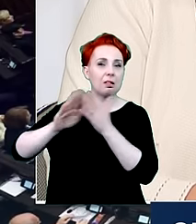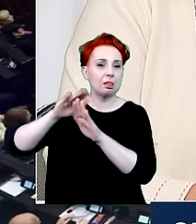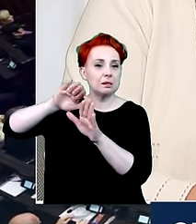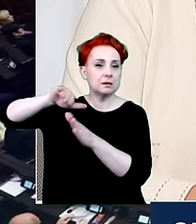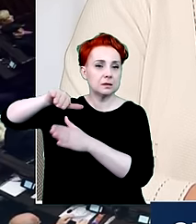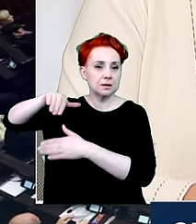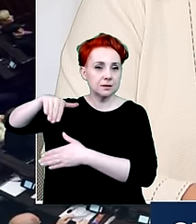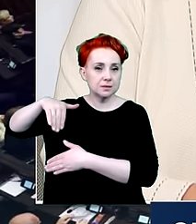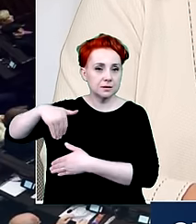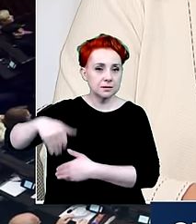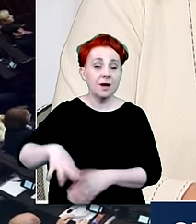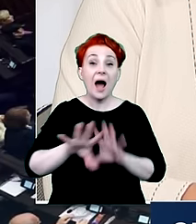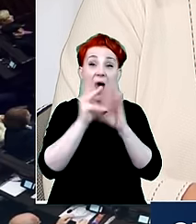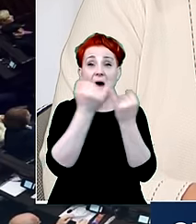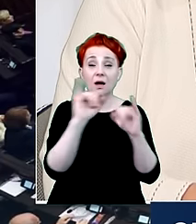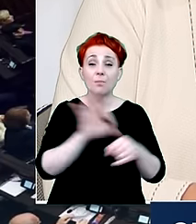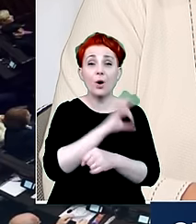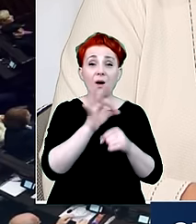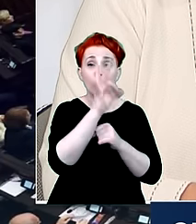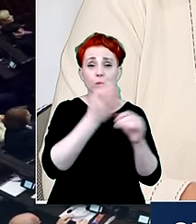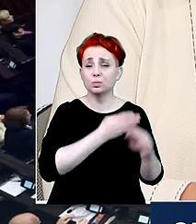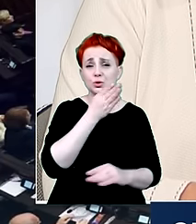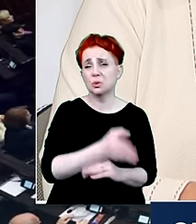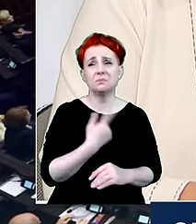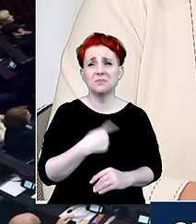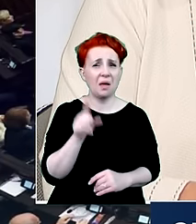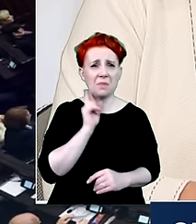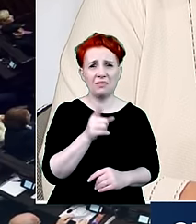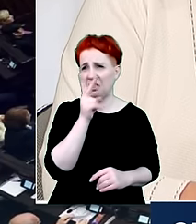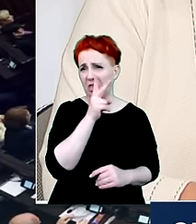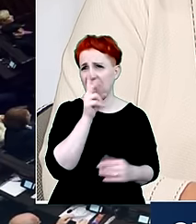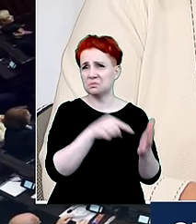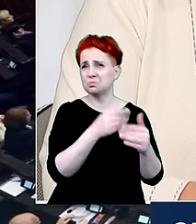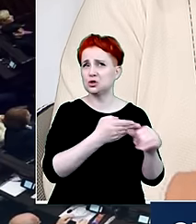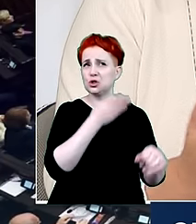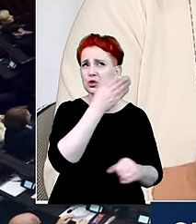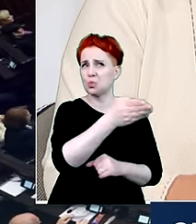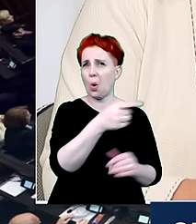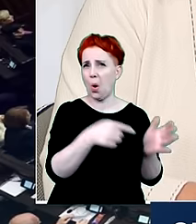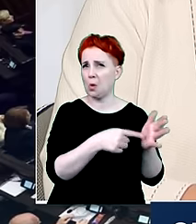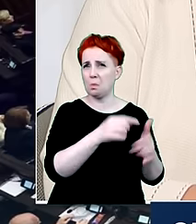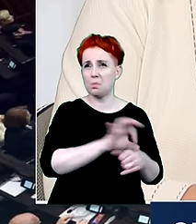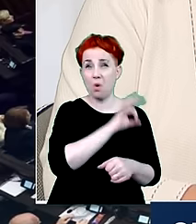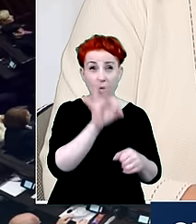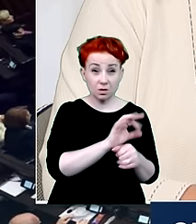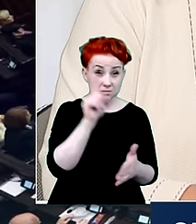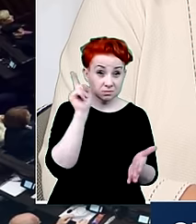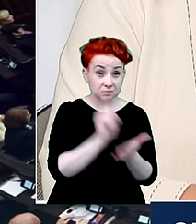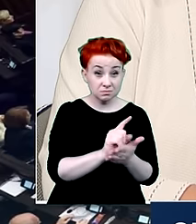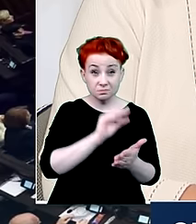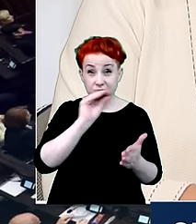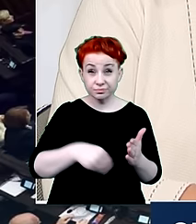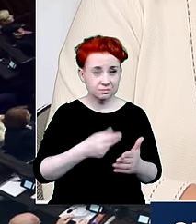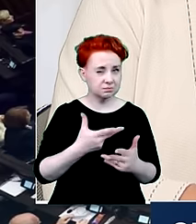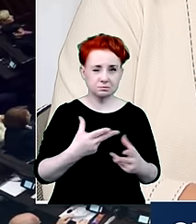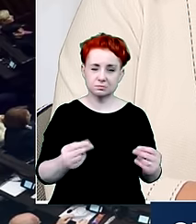przyszłości tych projektów. Ja naprawdę nie widzę przyszłości dla nich, żeby skończyły jakiś szczęśliwy finał,